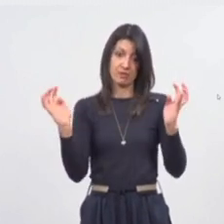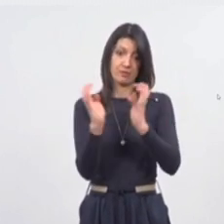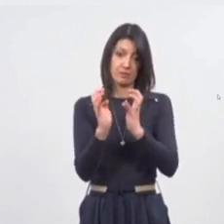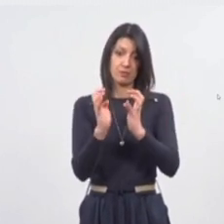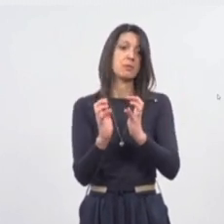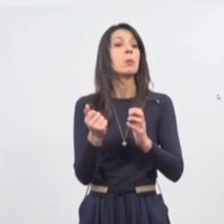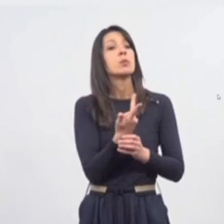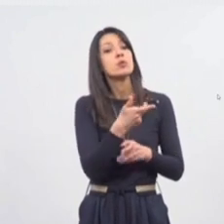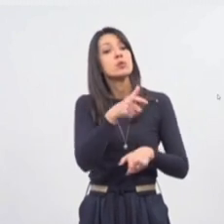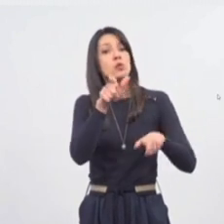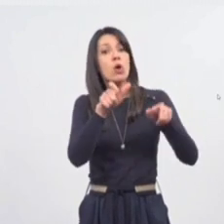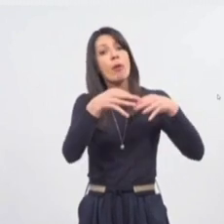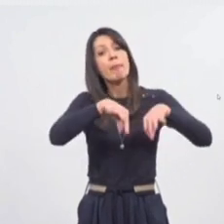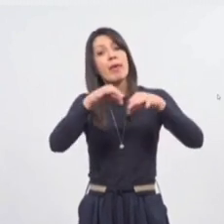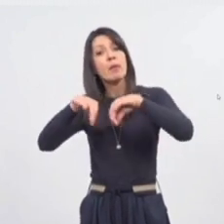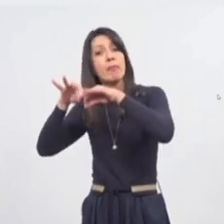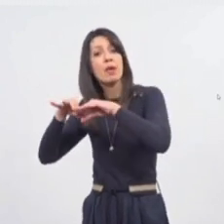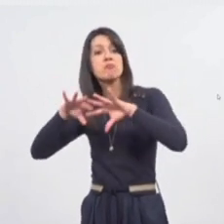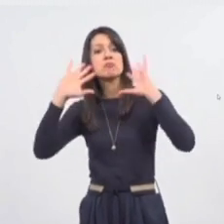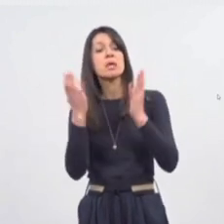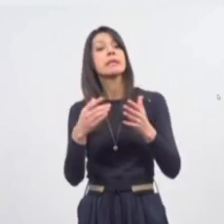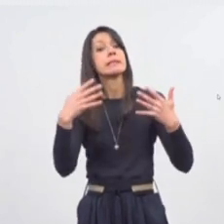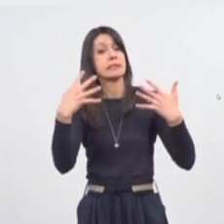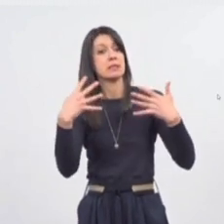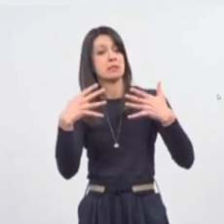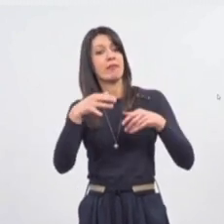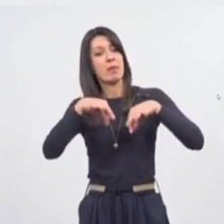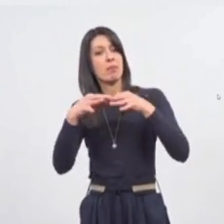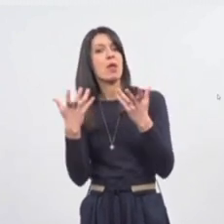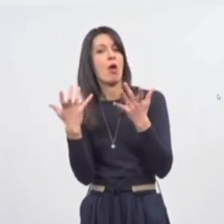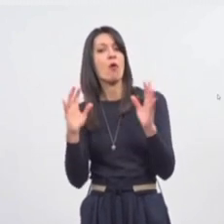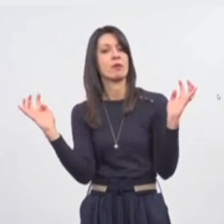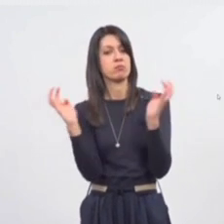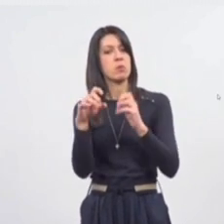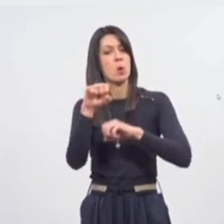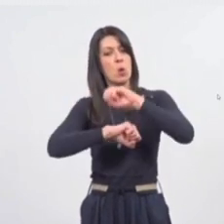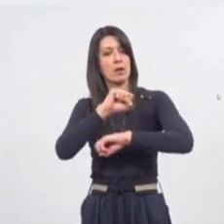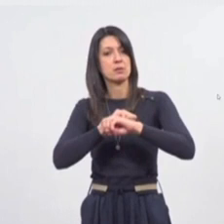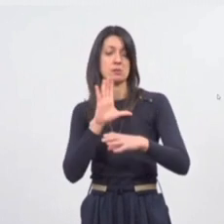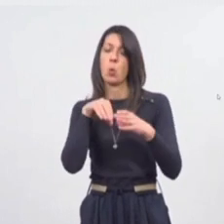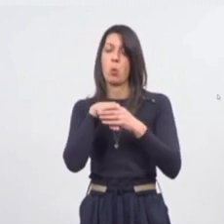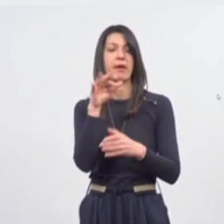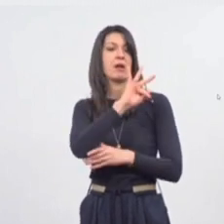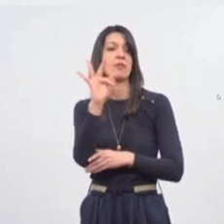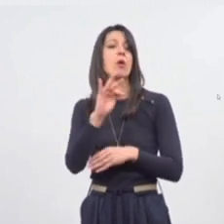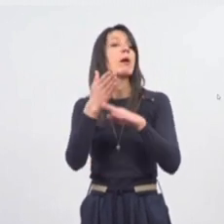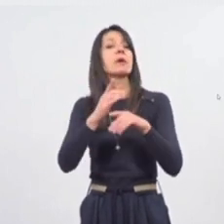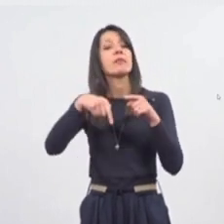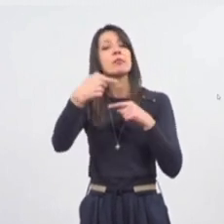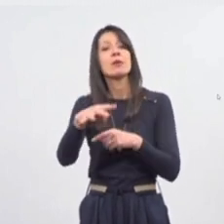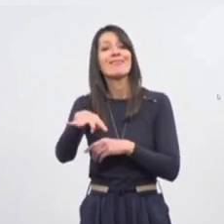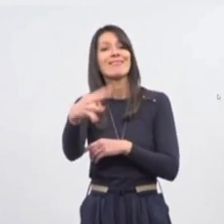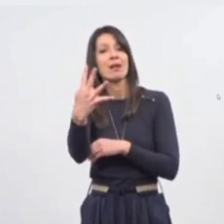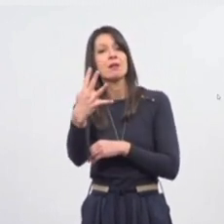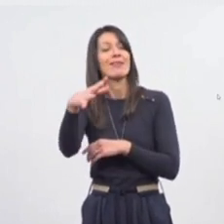États y siégeant, dont la France. Cette session extraordinaire se tiendra le 15 mars prochain